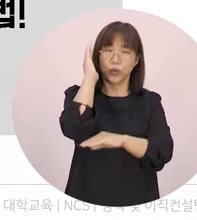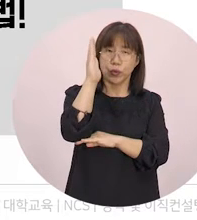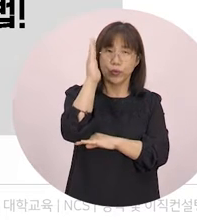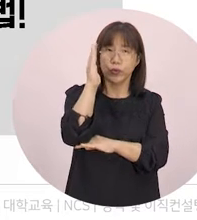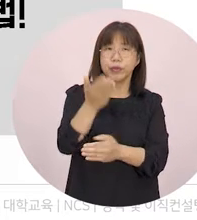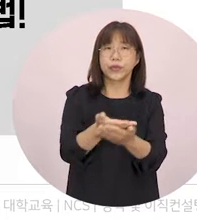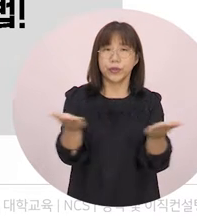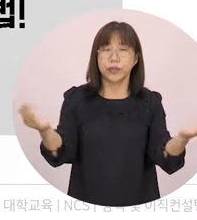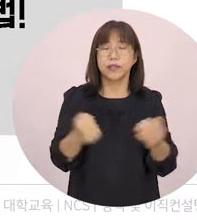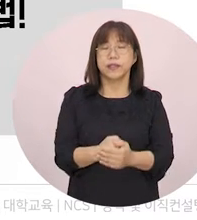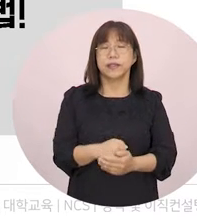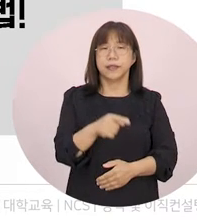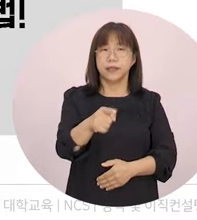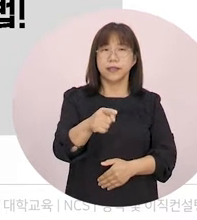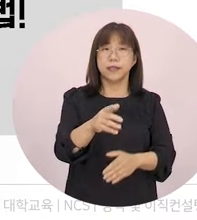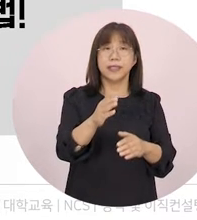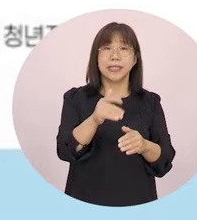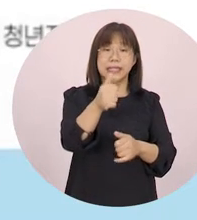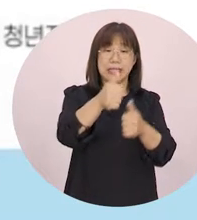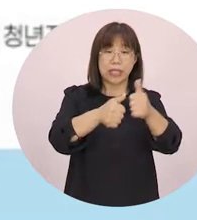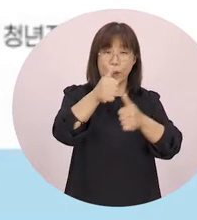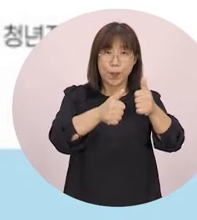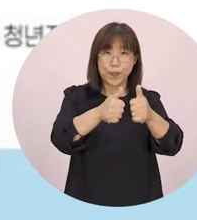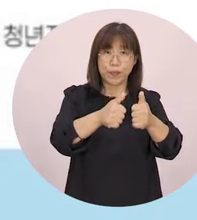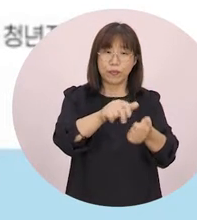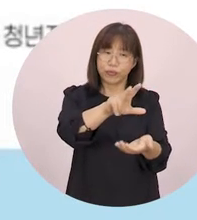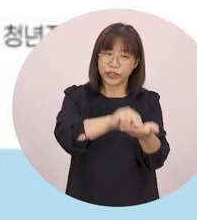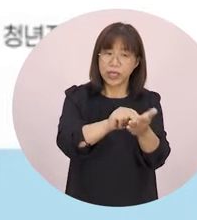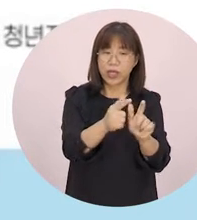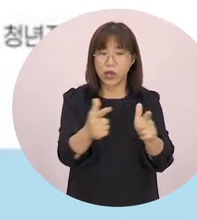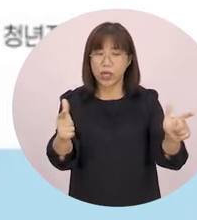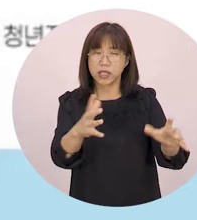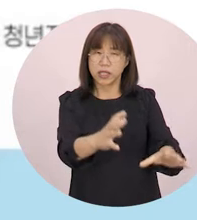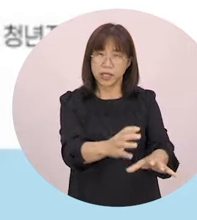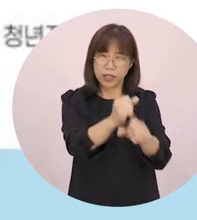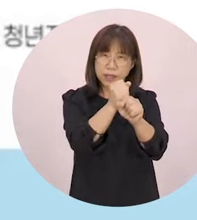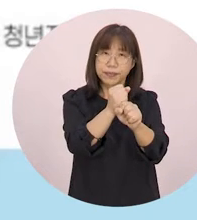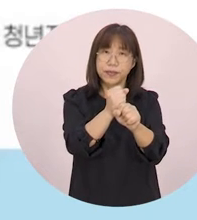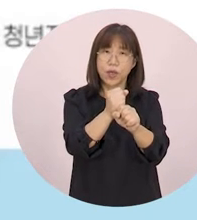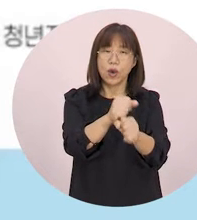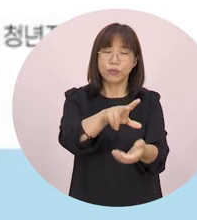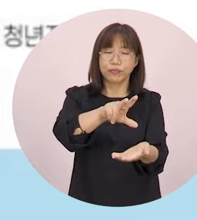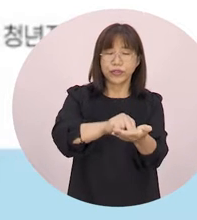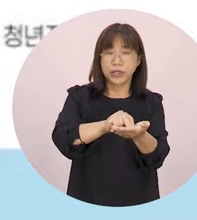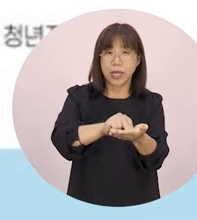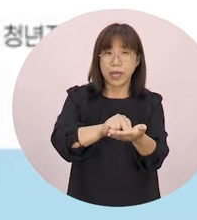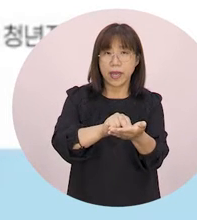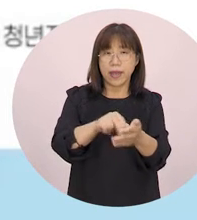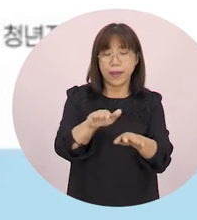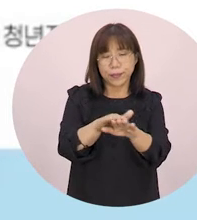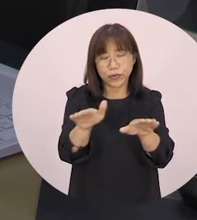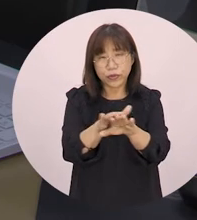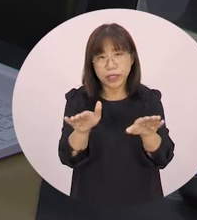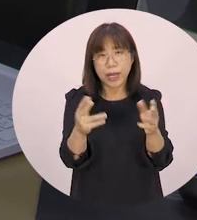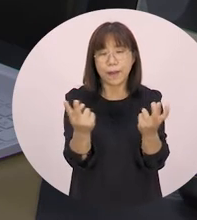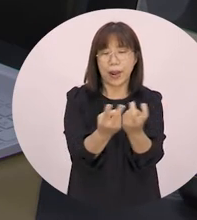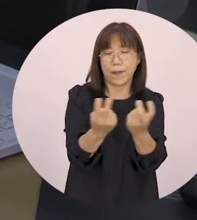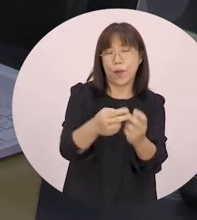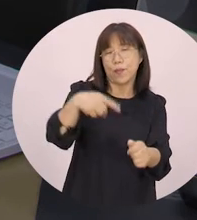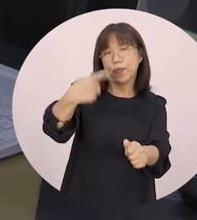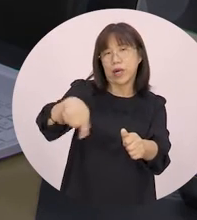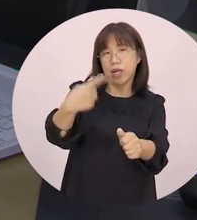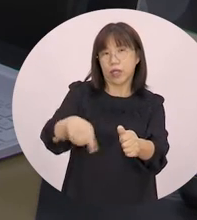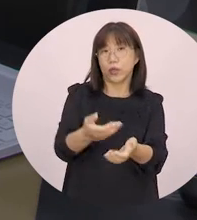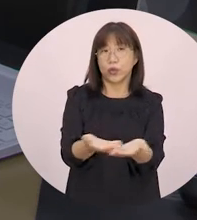수업은 NCS의 전반적인 출제 동향을 비롯해 유형별 기출문제, 핵심 이론, 문제풀이 요령 등을 다뤄